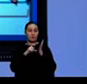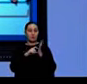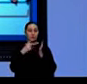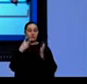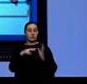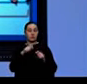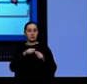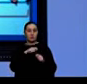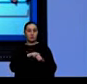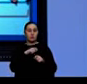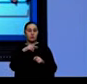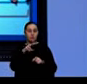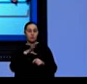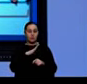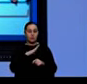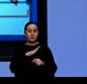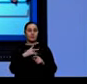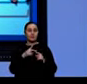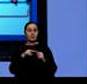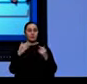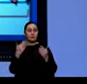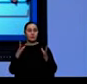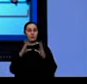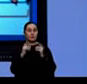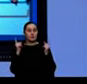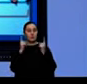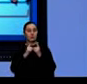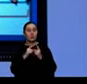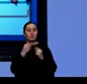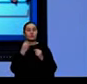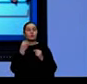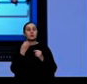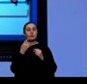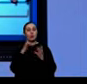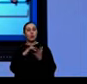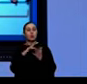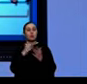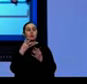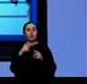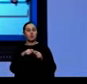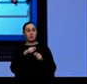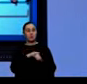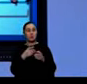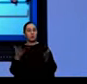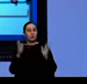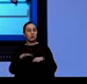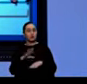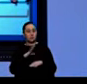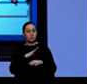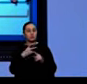720 metr yurdi. Ular uchrashguncha yana orada qancha masofa